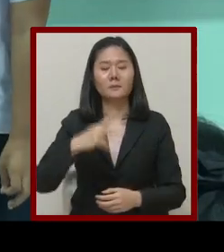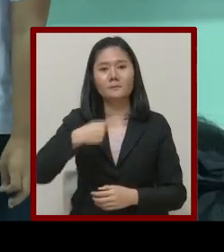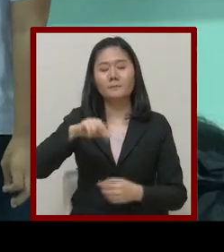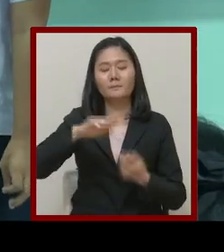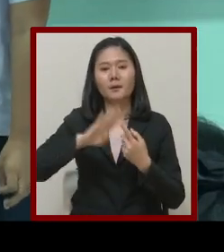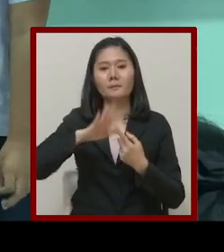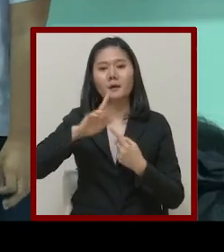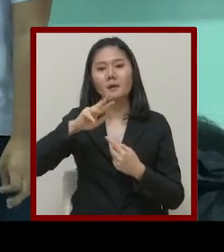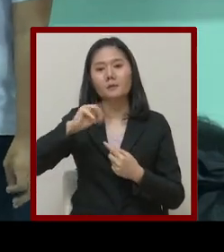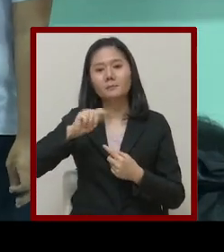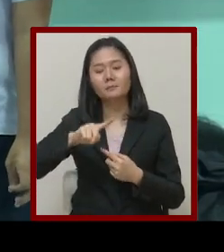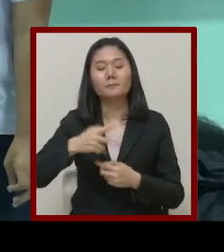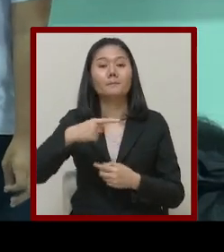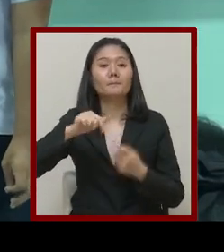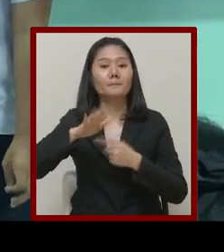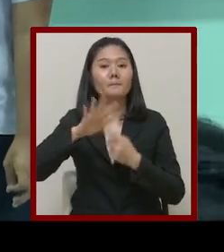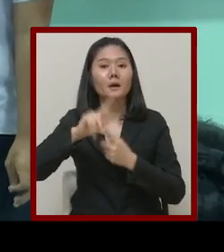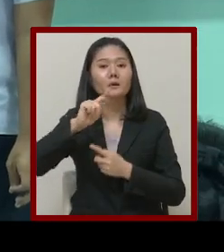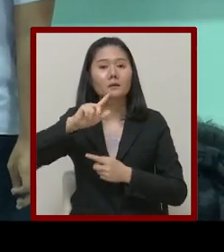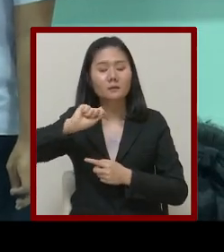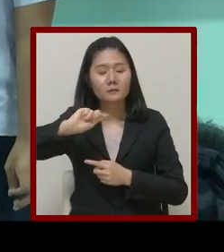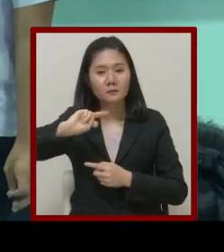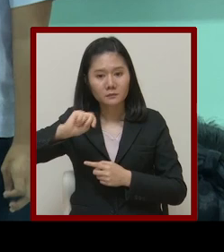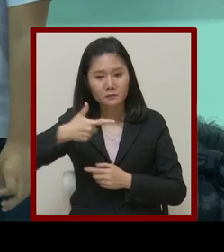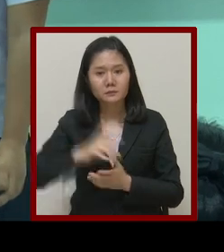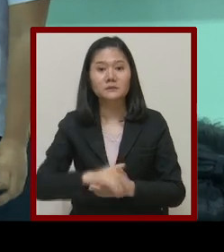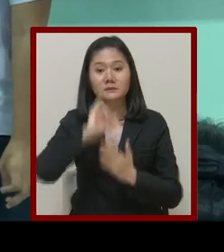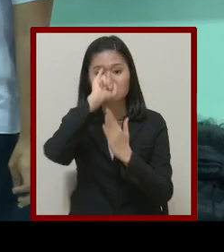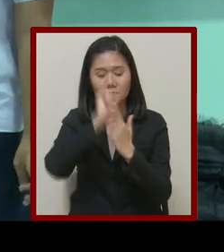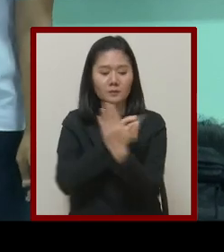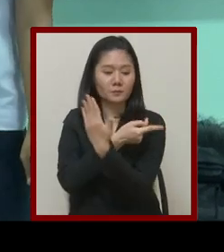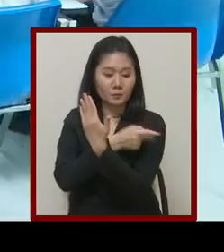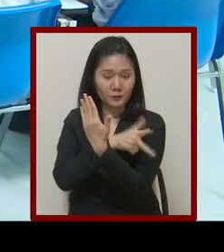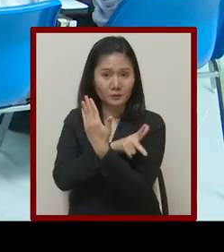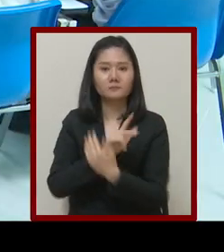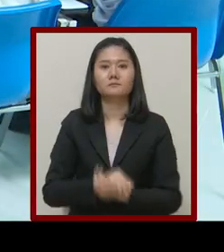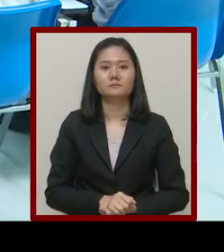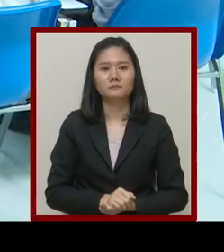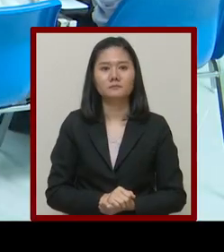ารมีหาดป่าตองตำบลป่าตองอำเภอกระทู้จังหวัดภูเก็ต